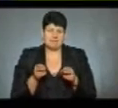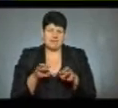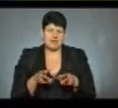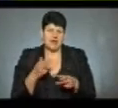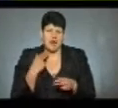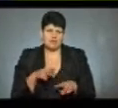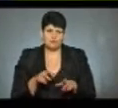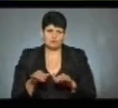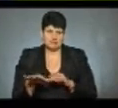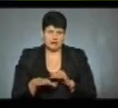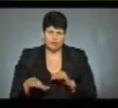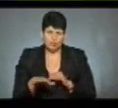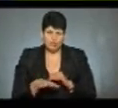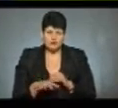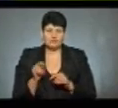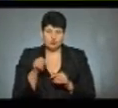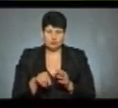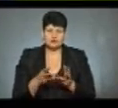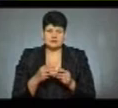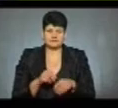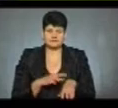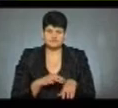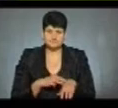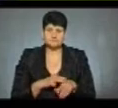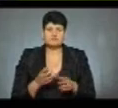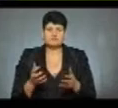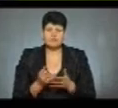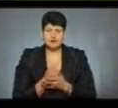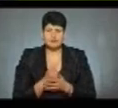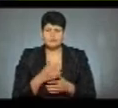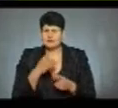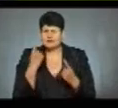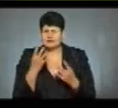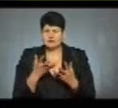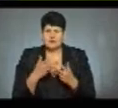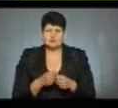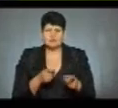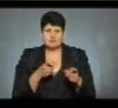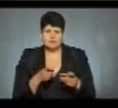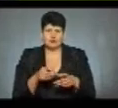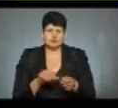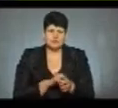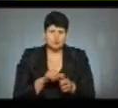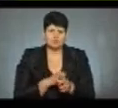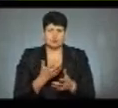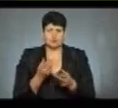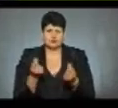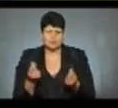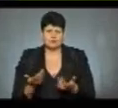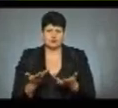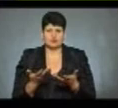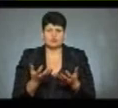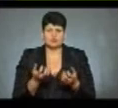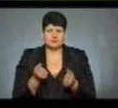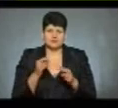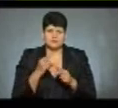органах. За результатами обшуків виявлено та вилучено значну кількість наркотичних речовин, зброї, набої до неї, грошові кошти, одержані